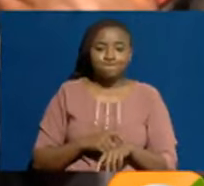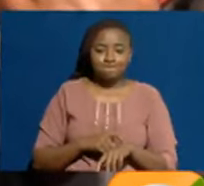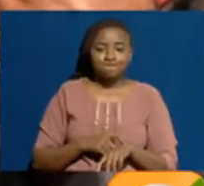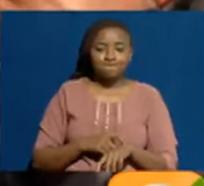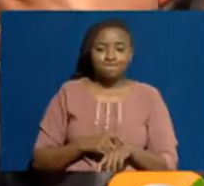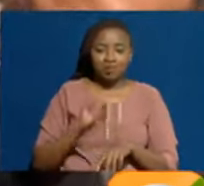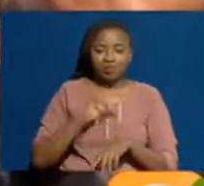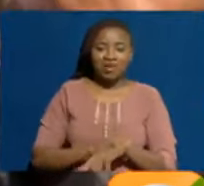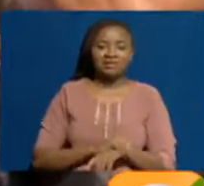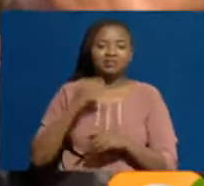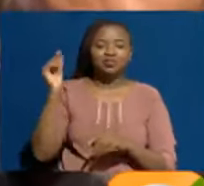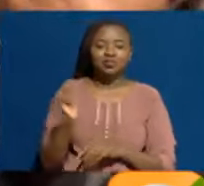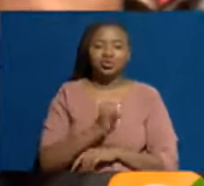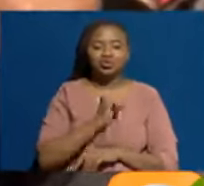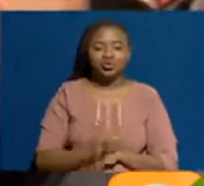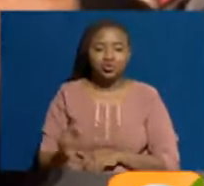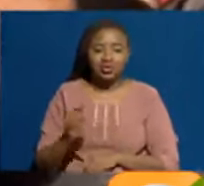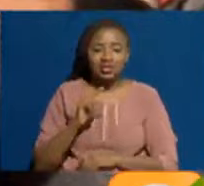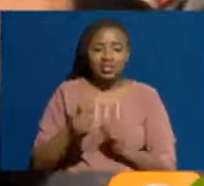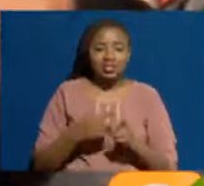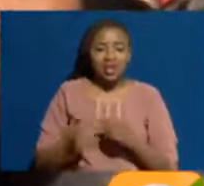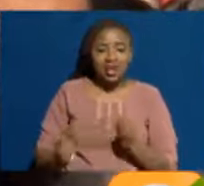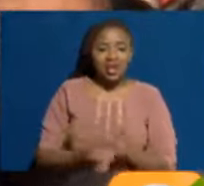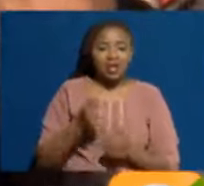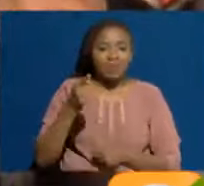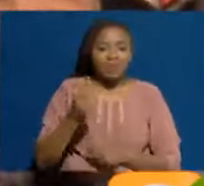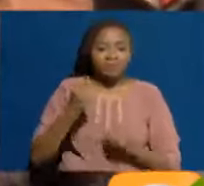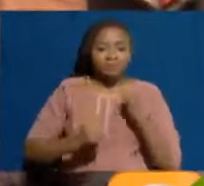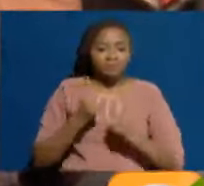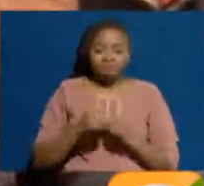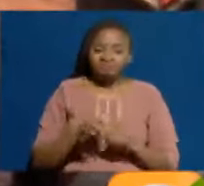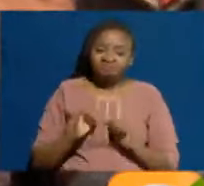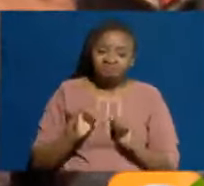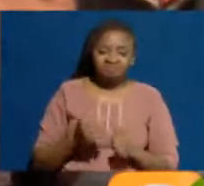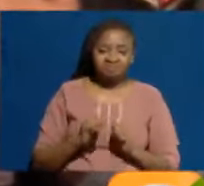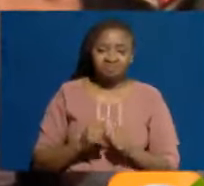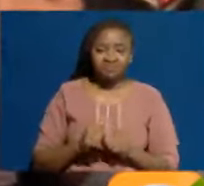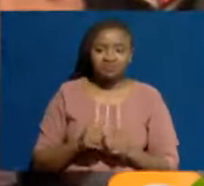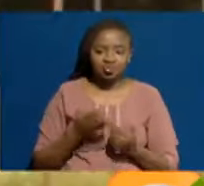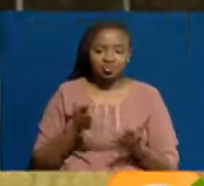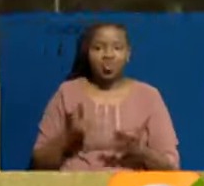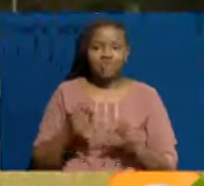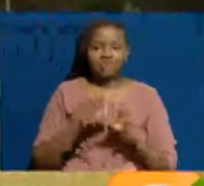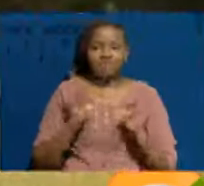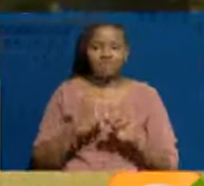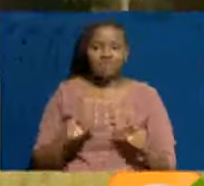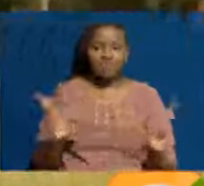immediately. Tukapatiwa sasa hii mbio iwe bronze label. Chepsaita imekuwa sasa international.